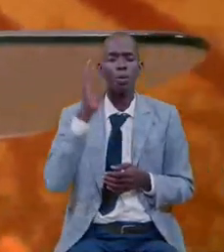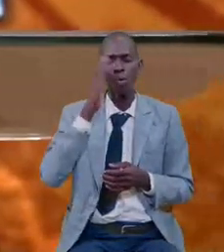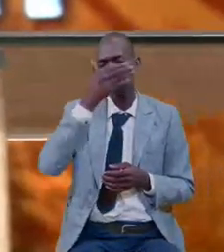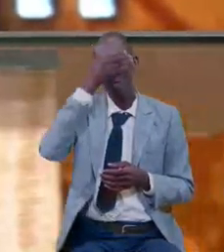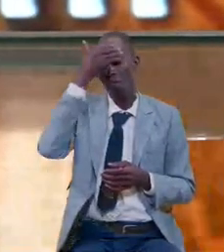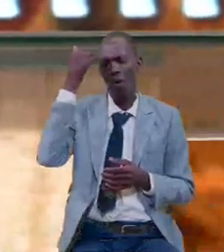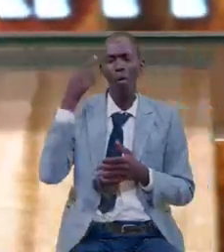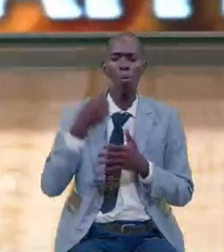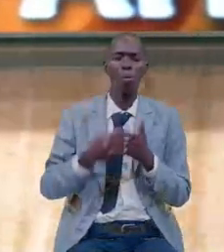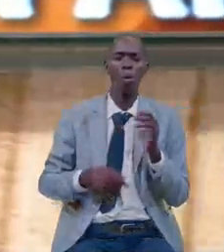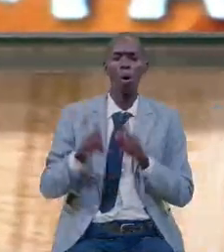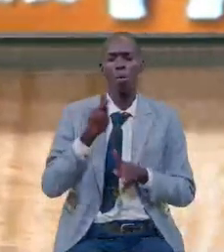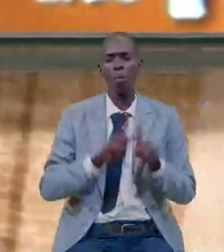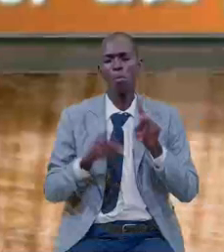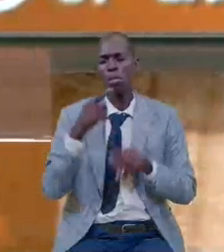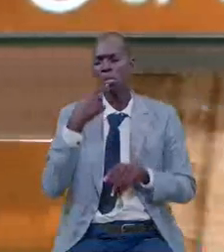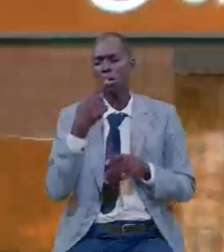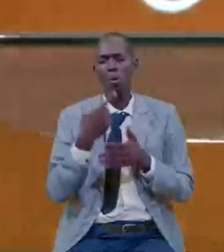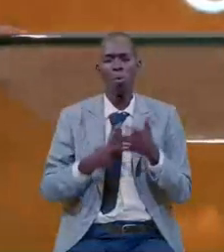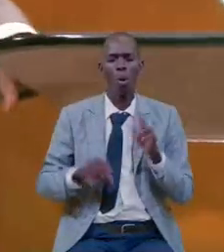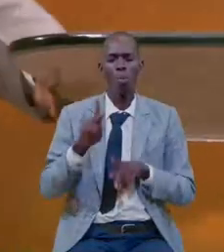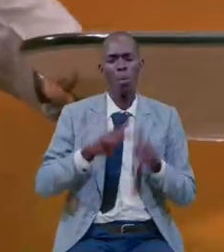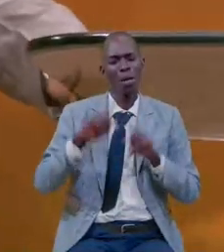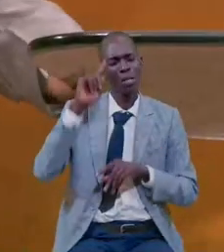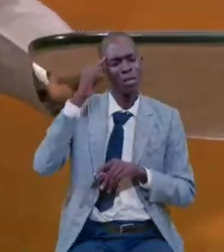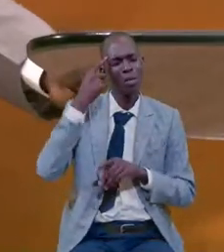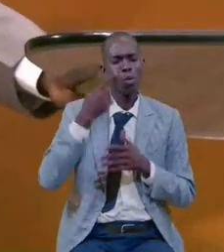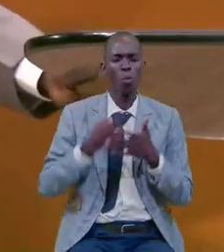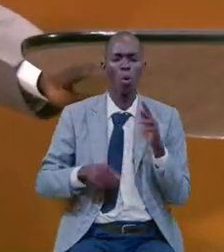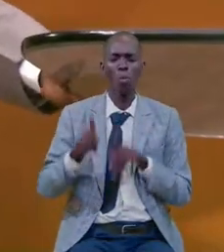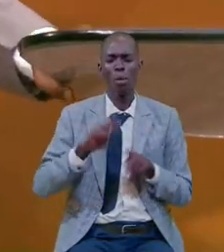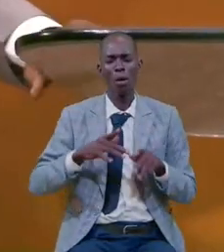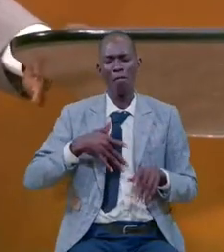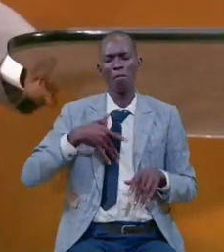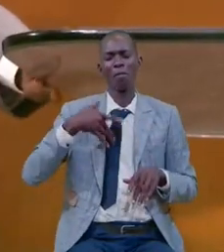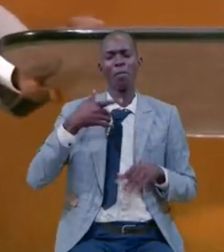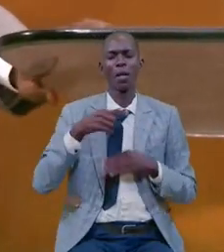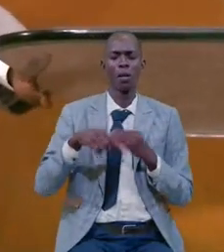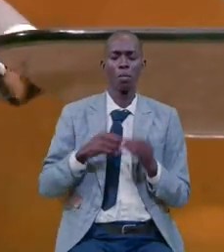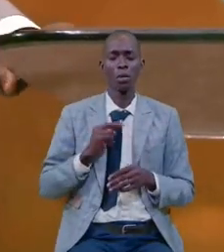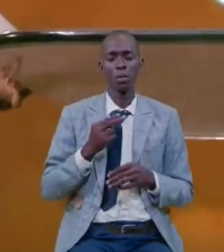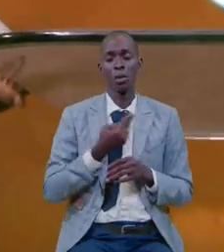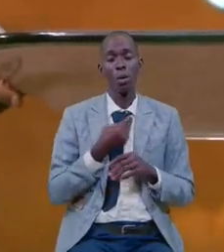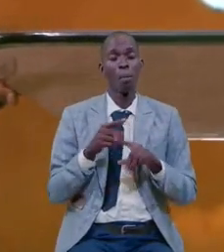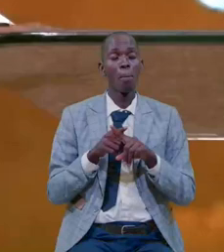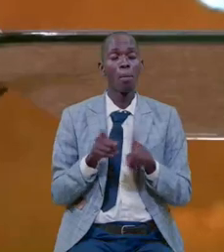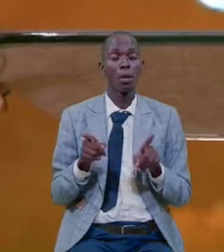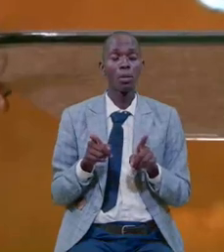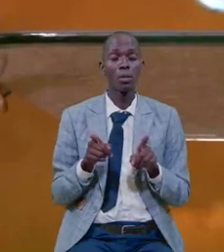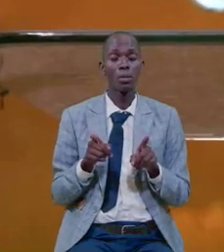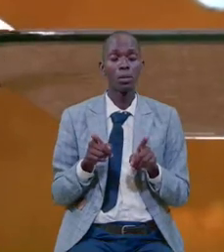à oublier ce que les gens disent, ce qu'ils pensent, ce qu'ils disent de nous.